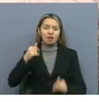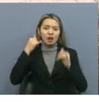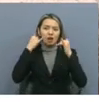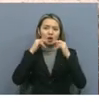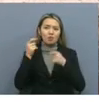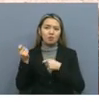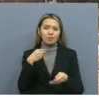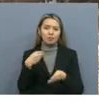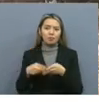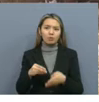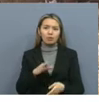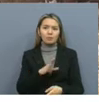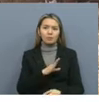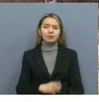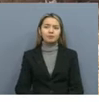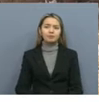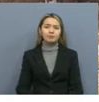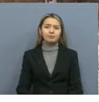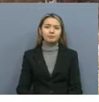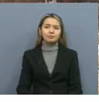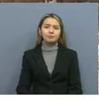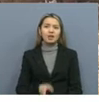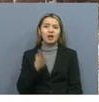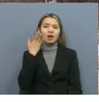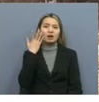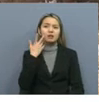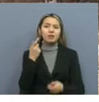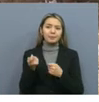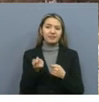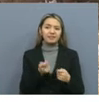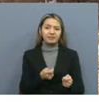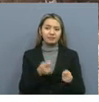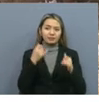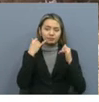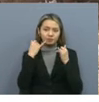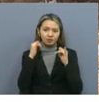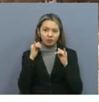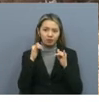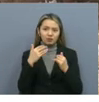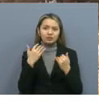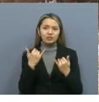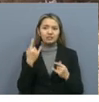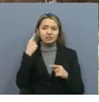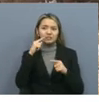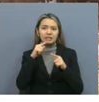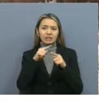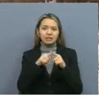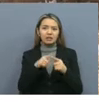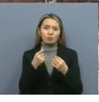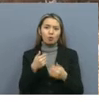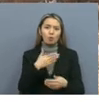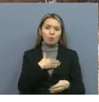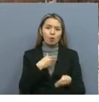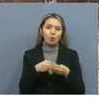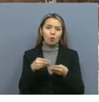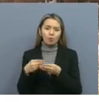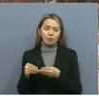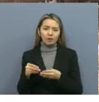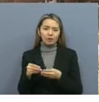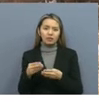сатып алынған. Осы мал келгеннен бері өзі биыл техника, біраз техника алдық. Шөп